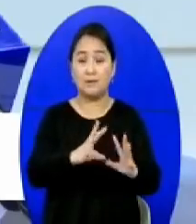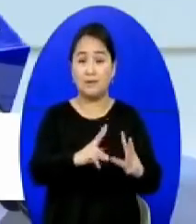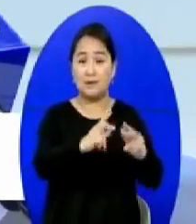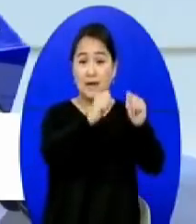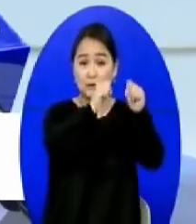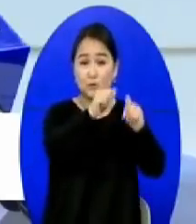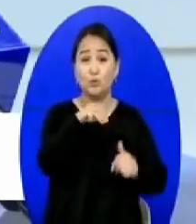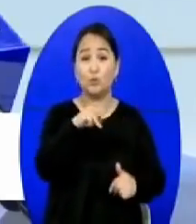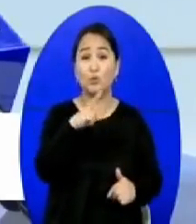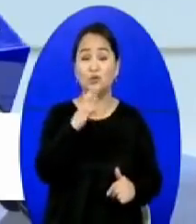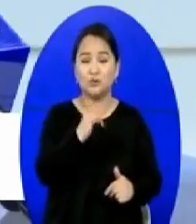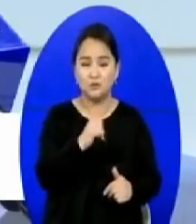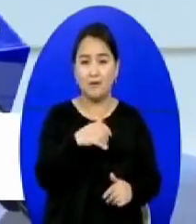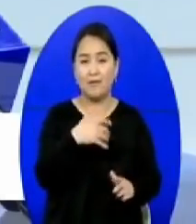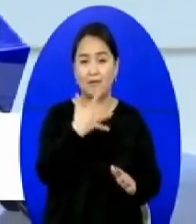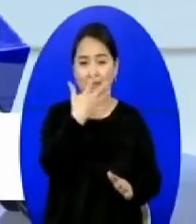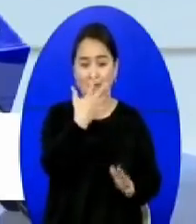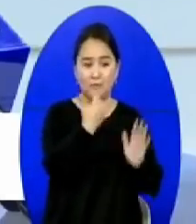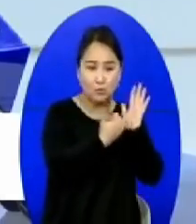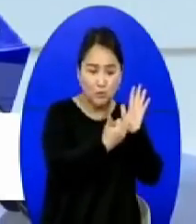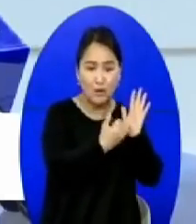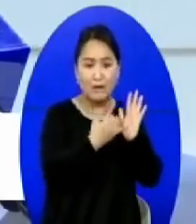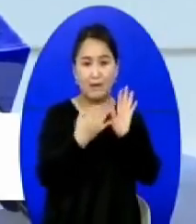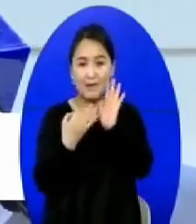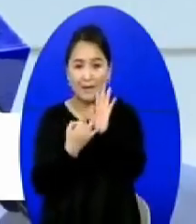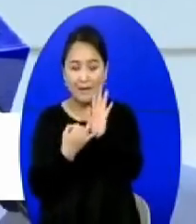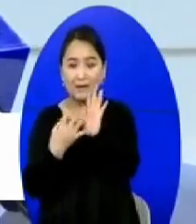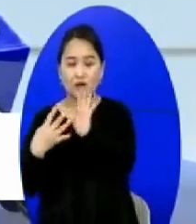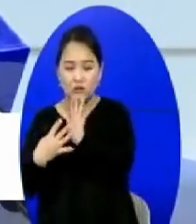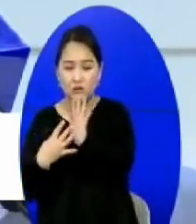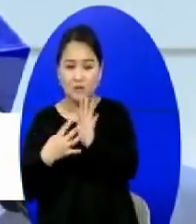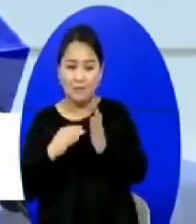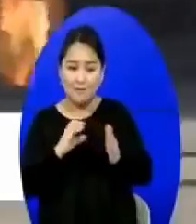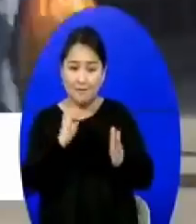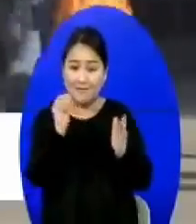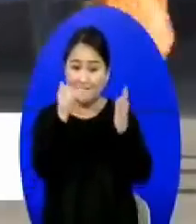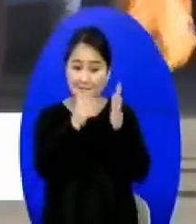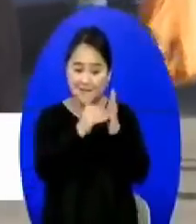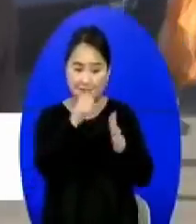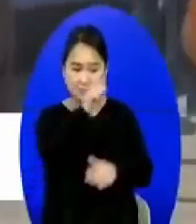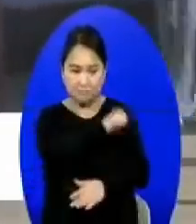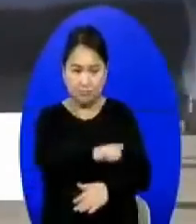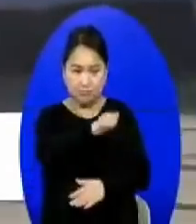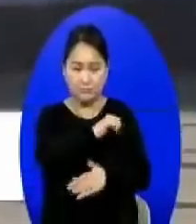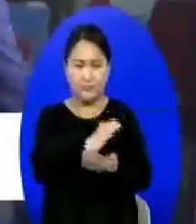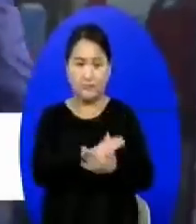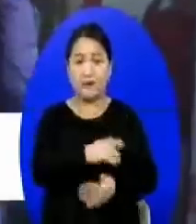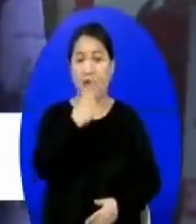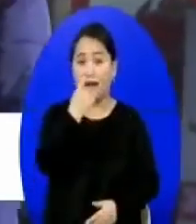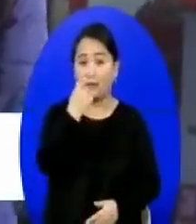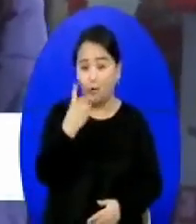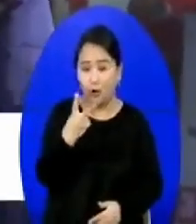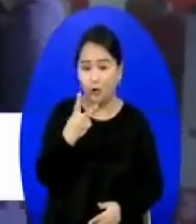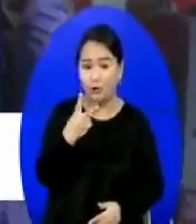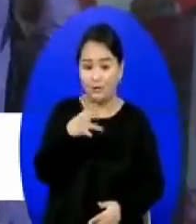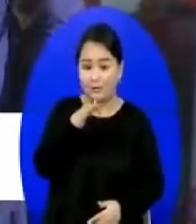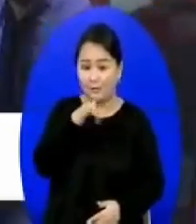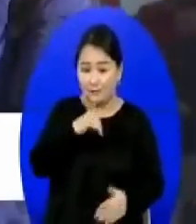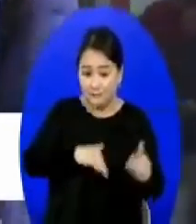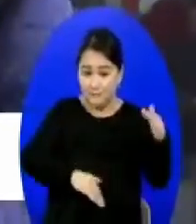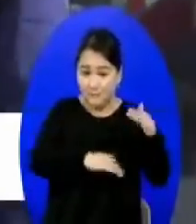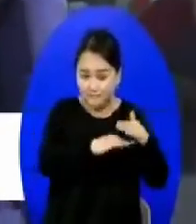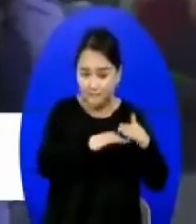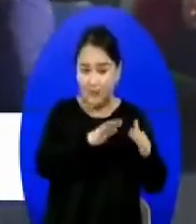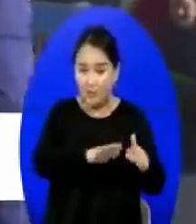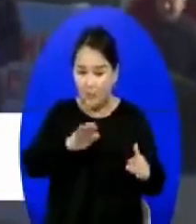хатуу төлш 56-79-2019 стандартын шаардлагыг хангаж байна. Мөн 12 хүртэлх насны хүүхэдтэй ээжүүд болон